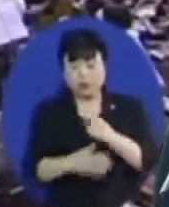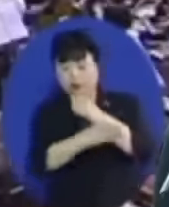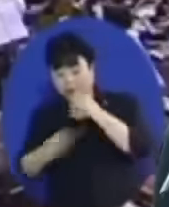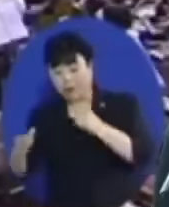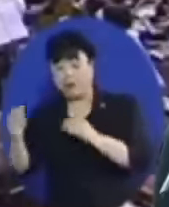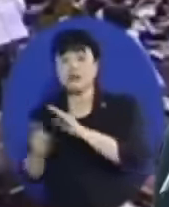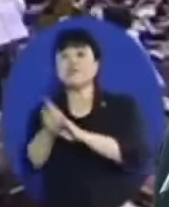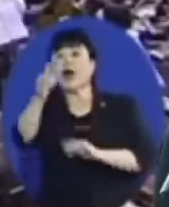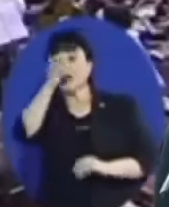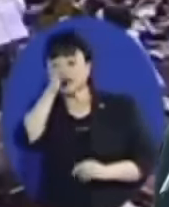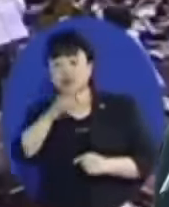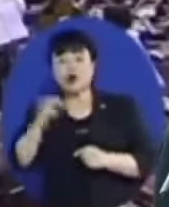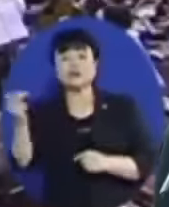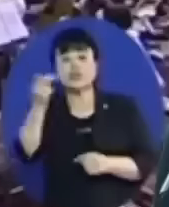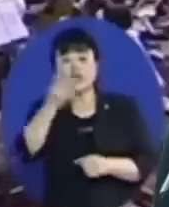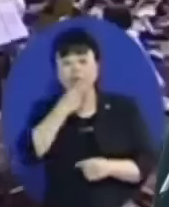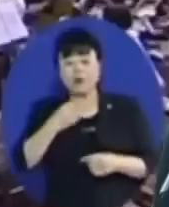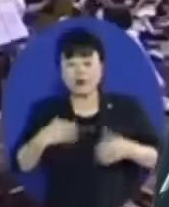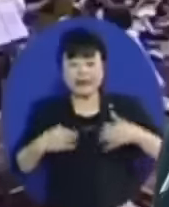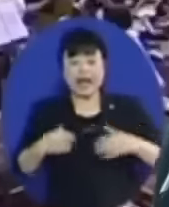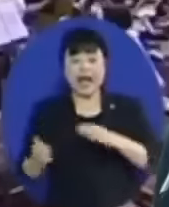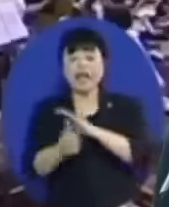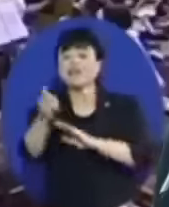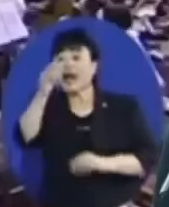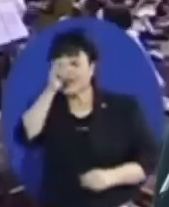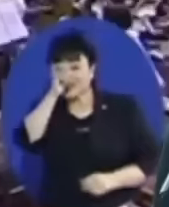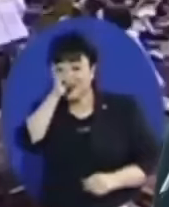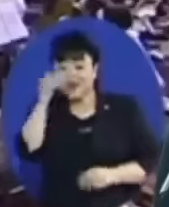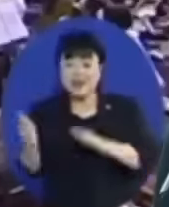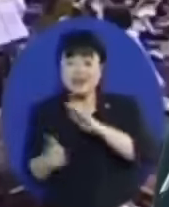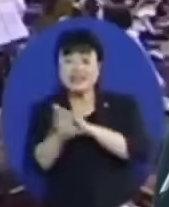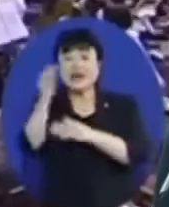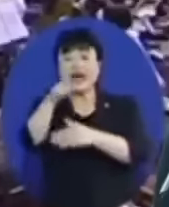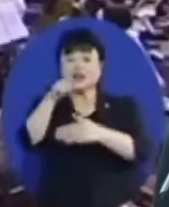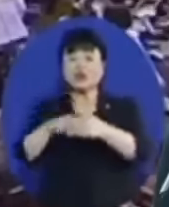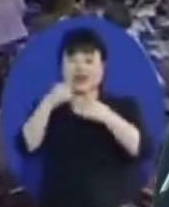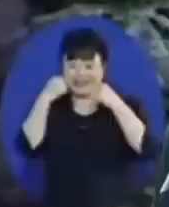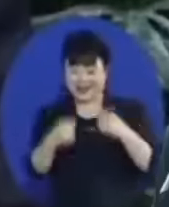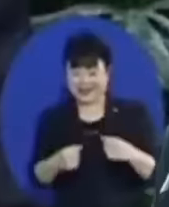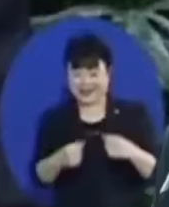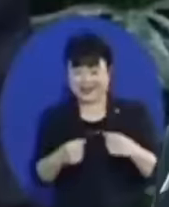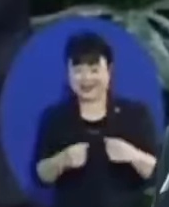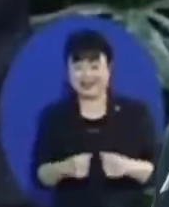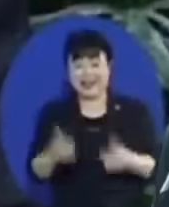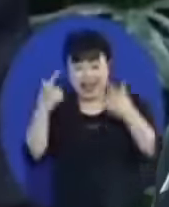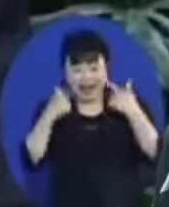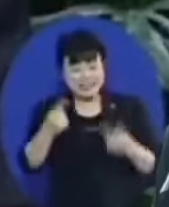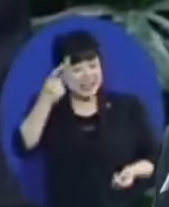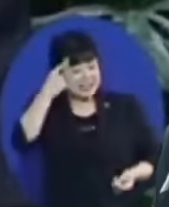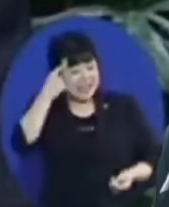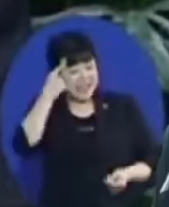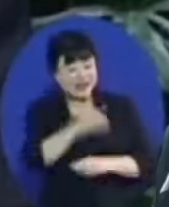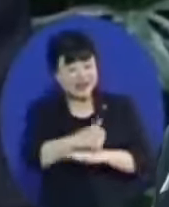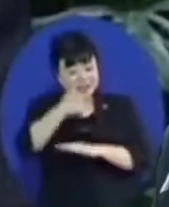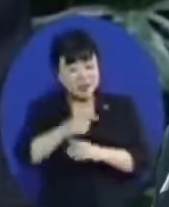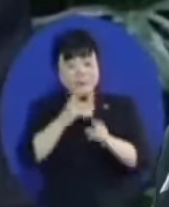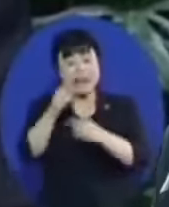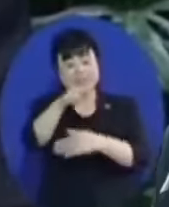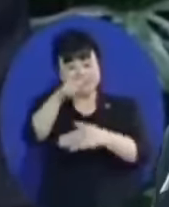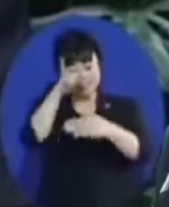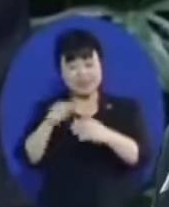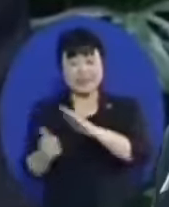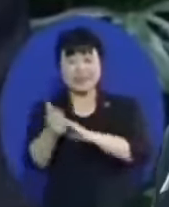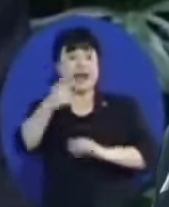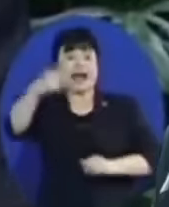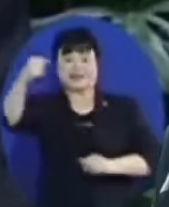희망이 있지요. 영생 복락을 얻을 희망이 있으니까 희망 속에 살아야 되는 것입니다. 항상 생각을 그리스도의 말씀 안에서